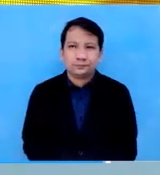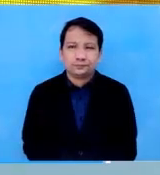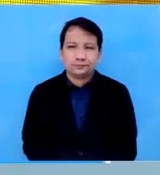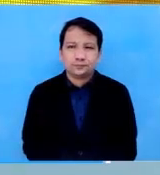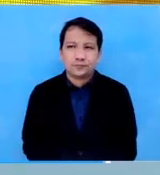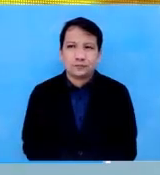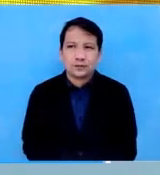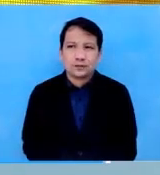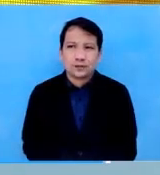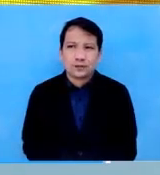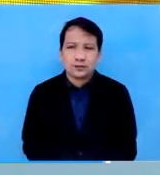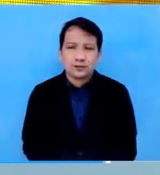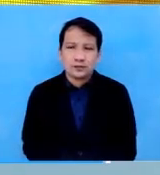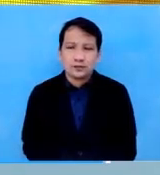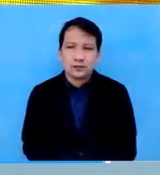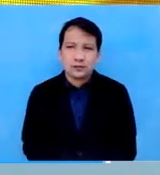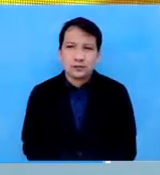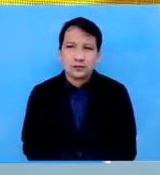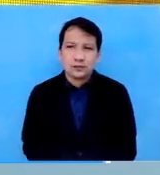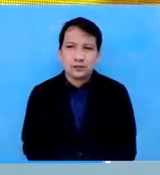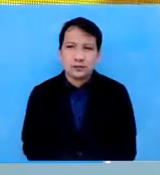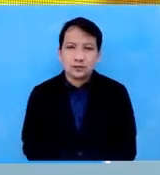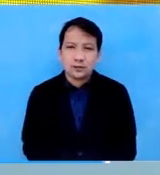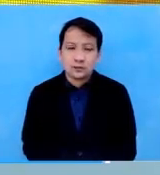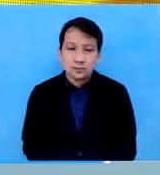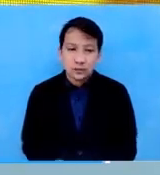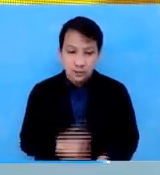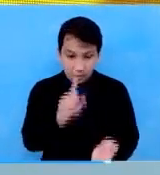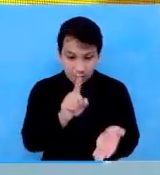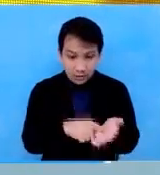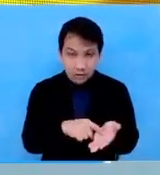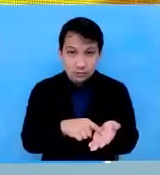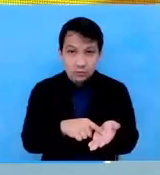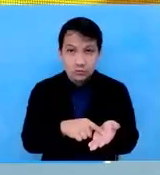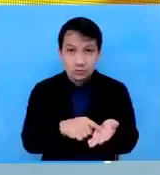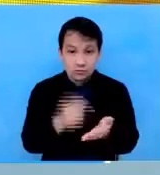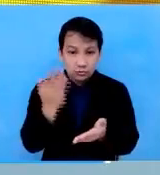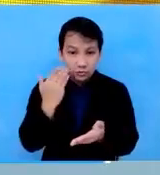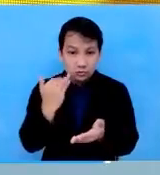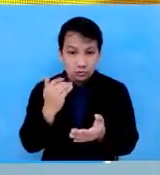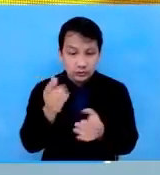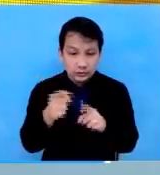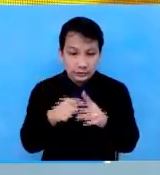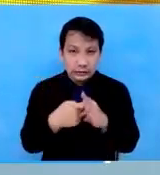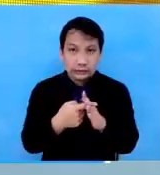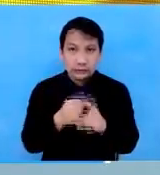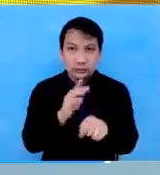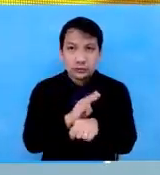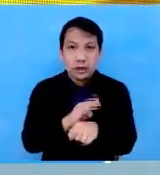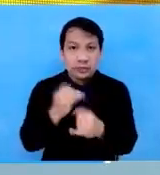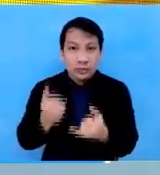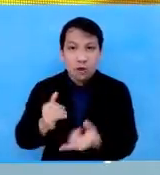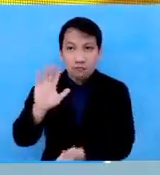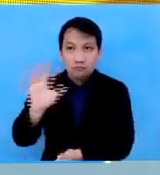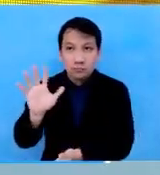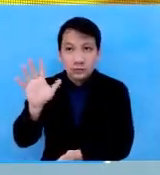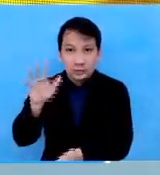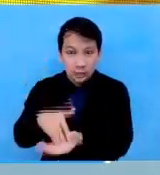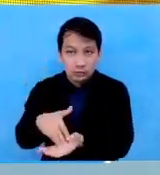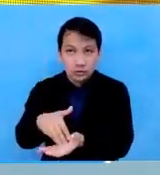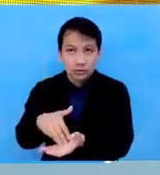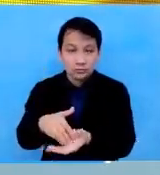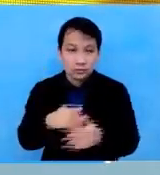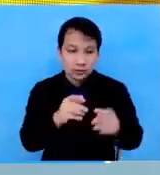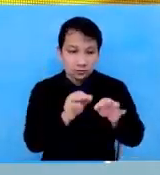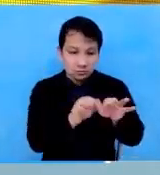1,000 piso noon, 50,000 pesos na buwan-buwan ngayon. Yan ang success story ng isang millennial plantito at marketing student sa